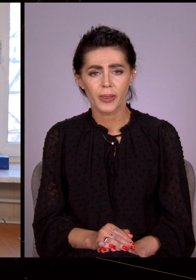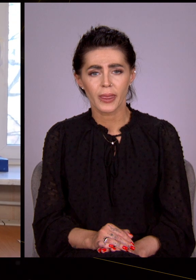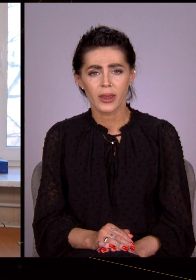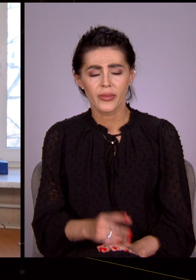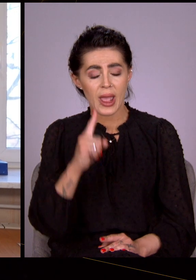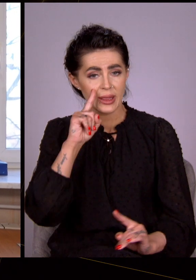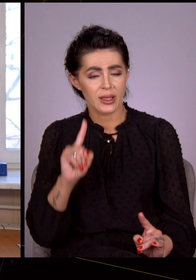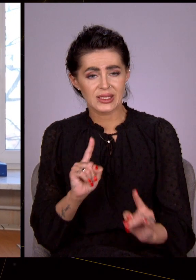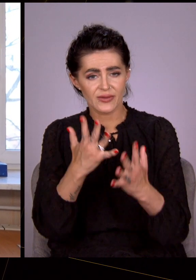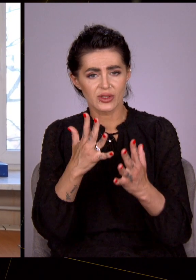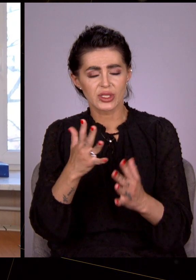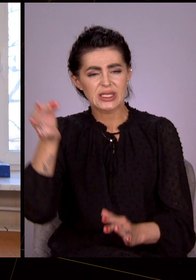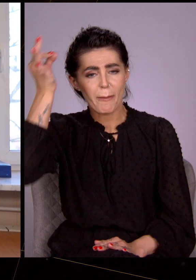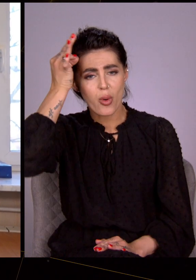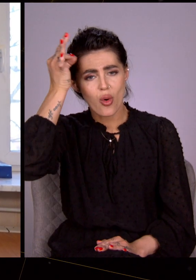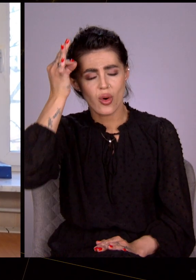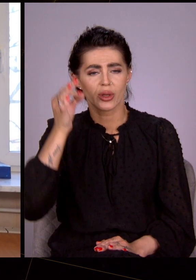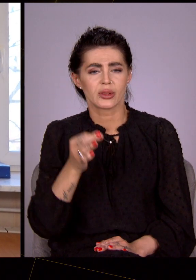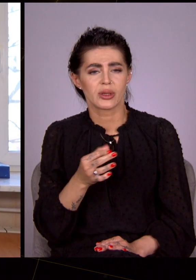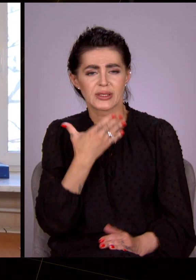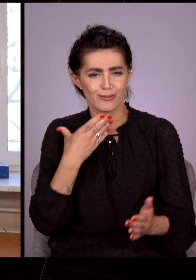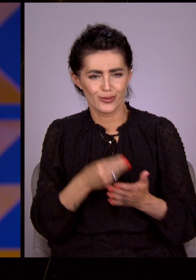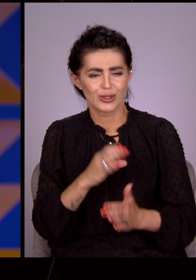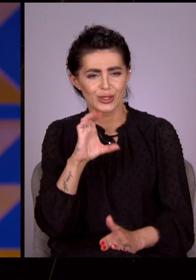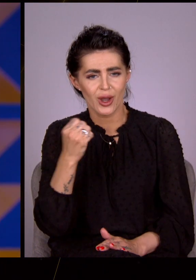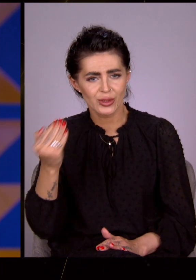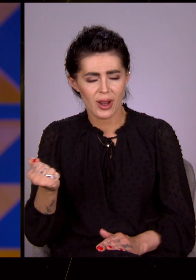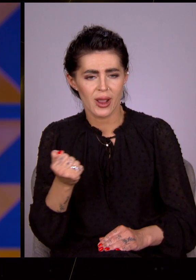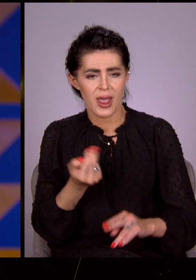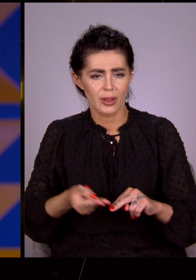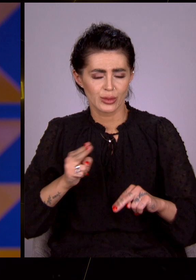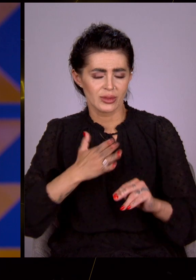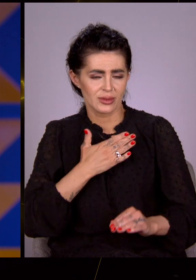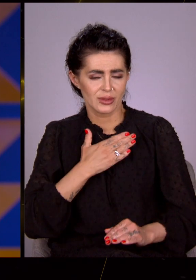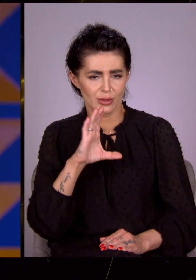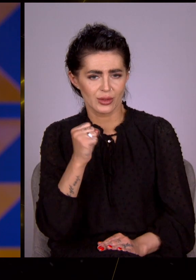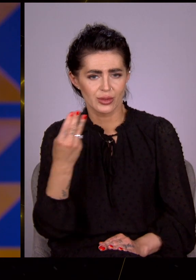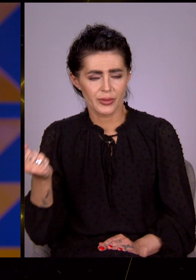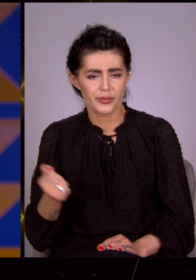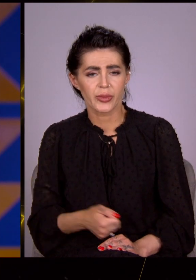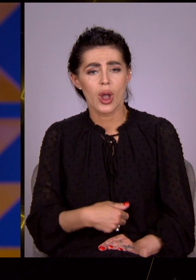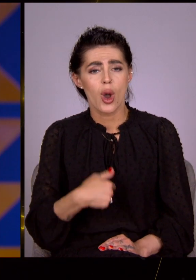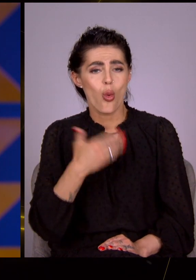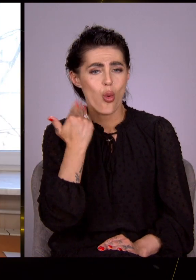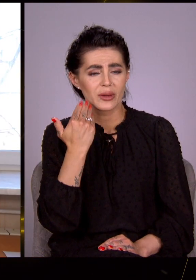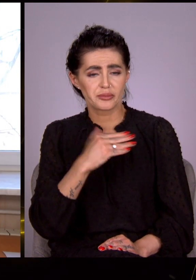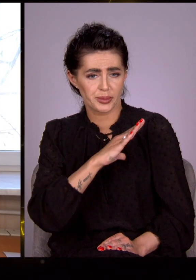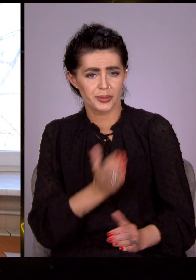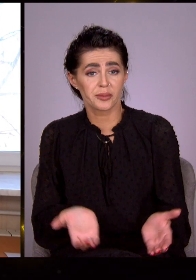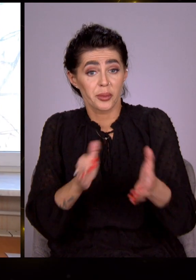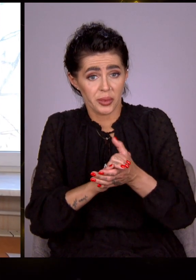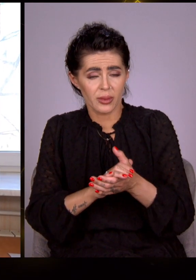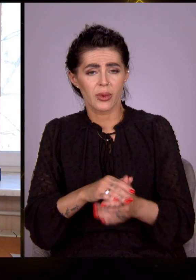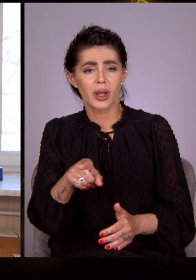Найяскравіший спогад Сашою – це, напевно, сам Саша. Коли ми з ним познайомились, і коли він